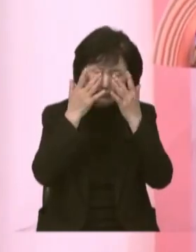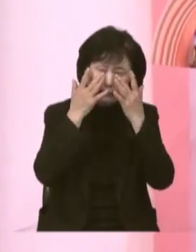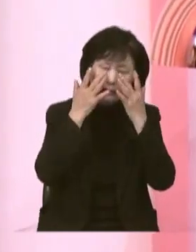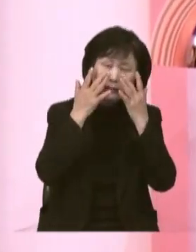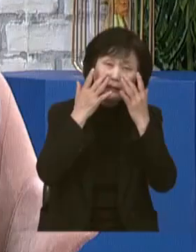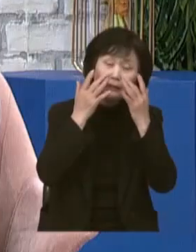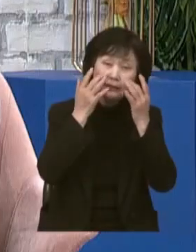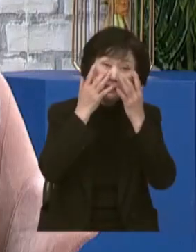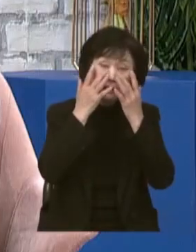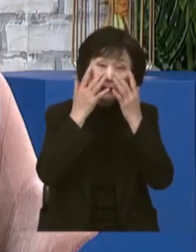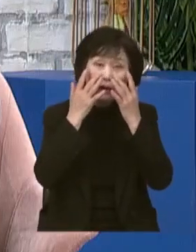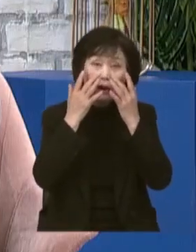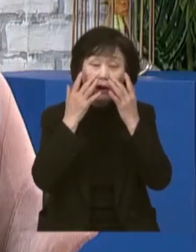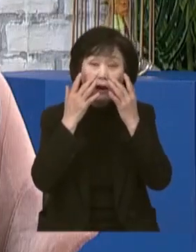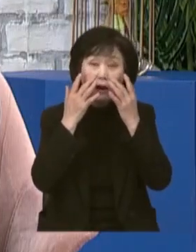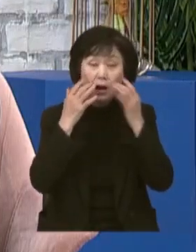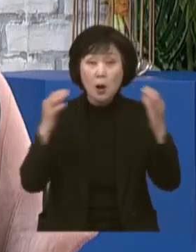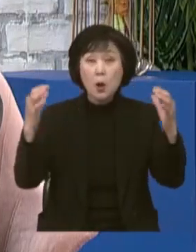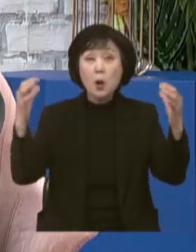가라앉어.